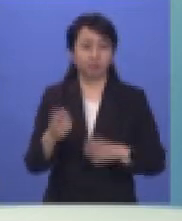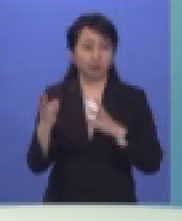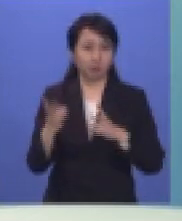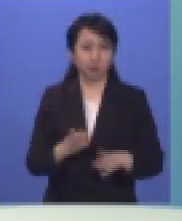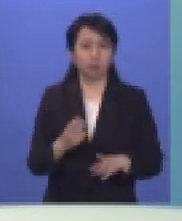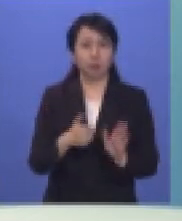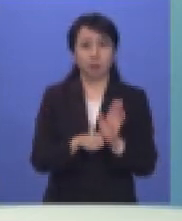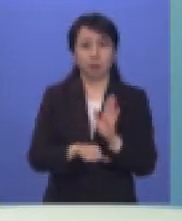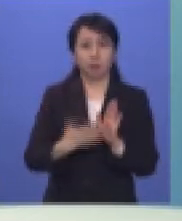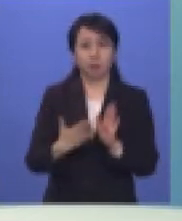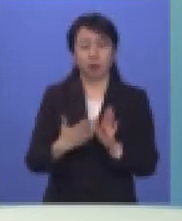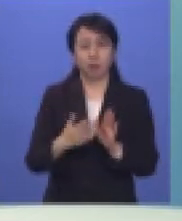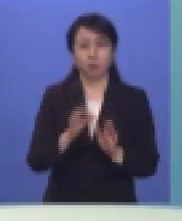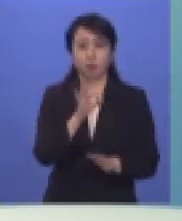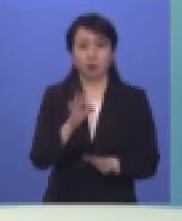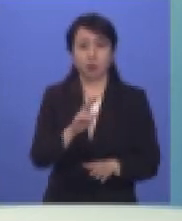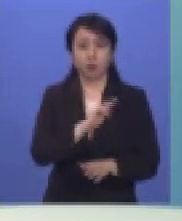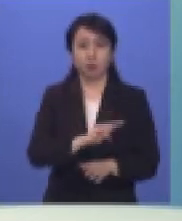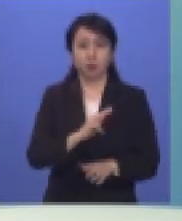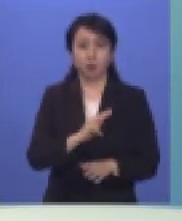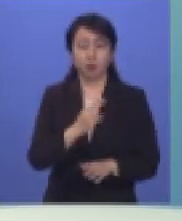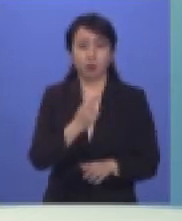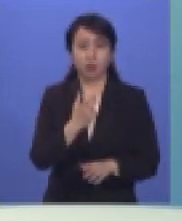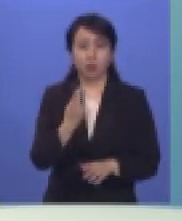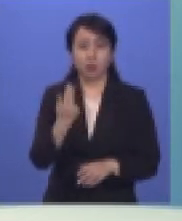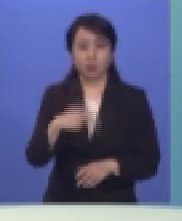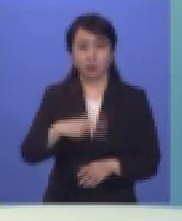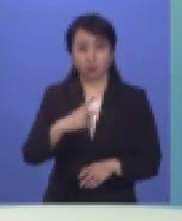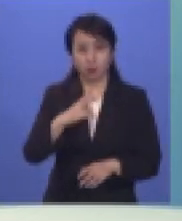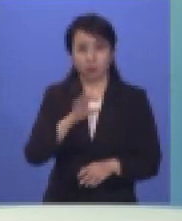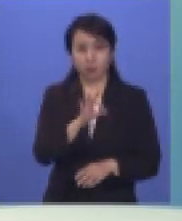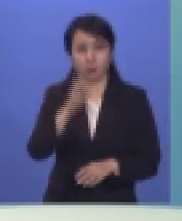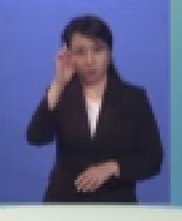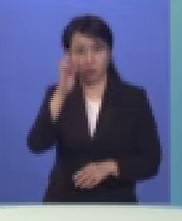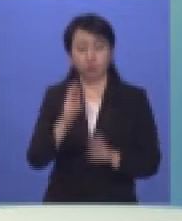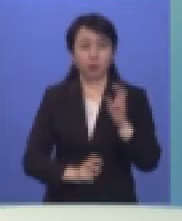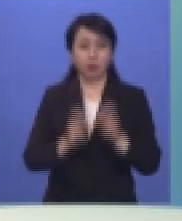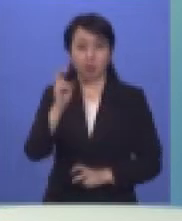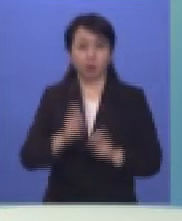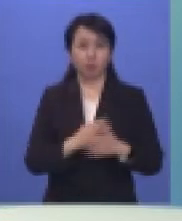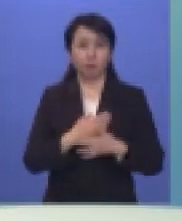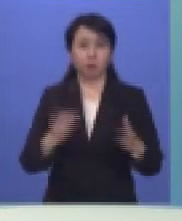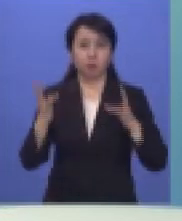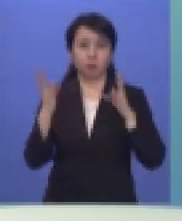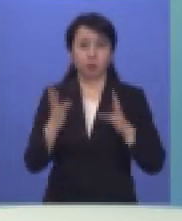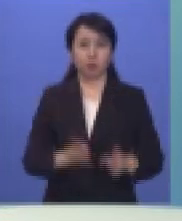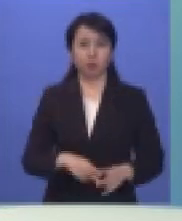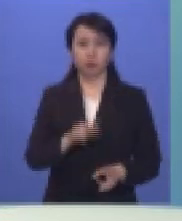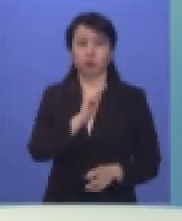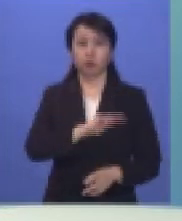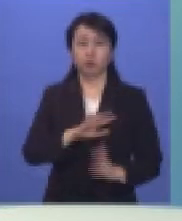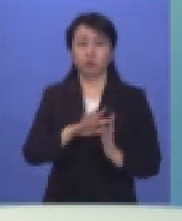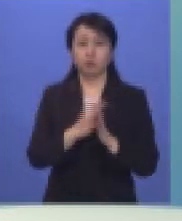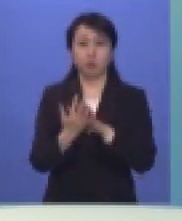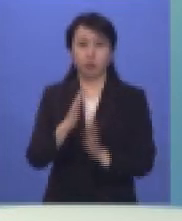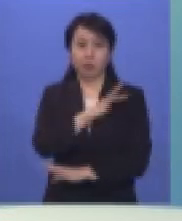травматизма. 65% работали на частных и 32,5% на государственных предприятиях. Большинство